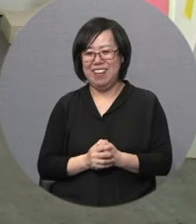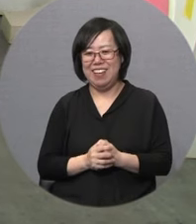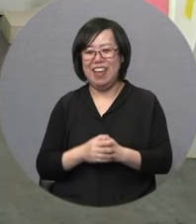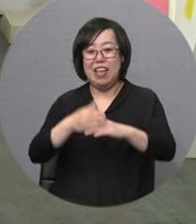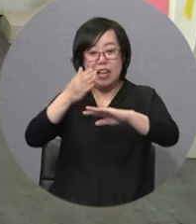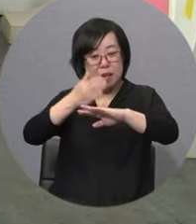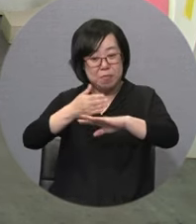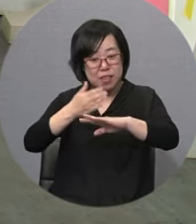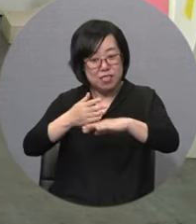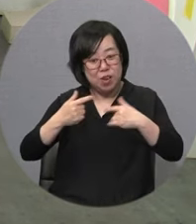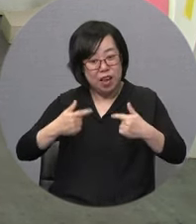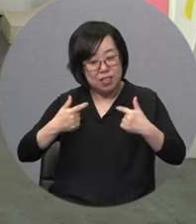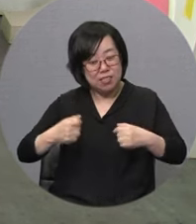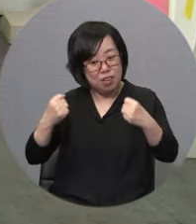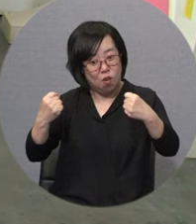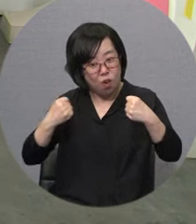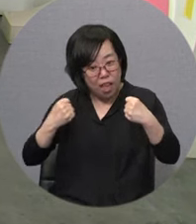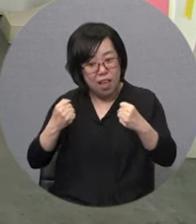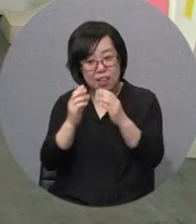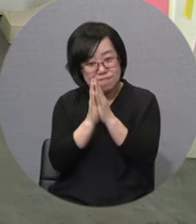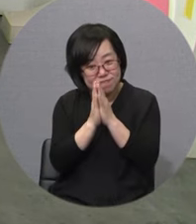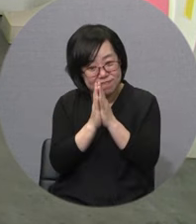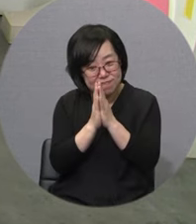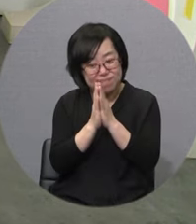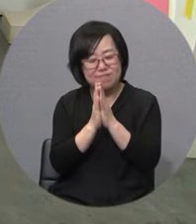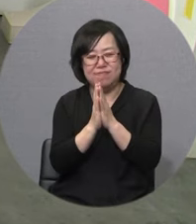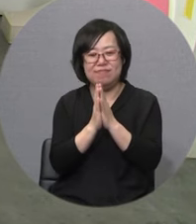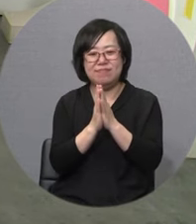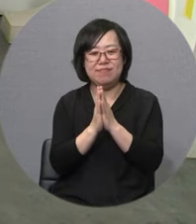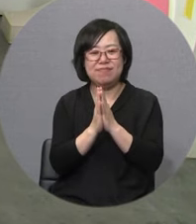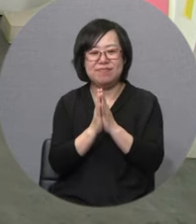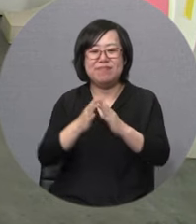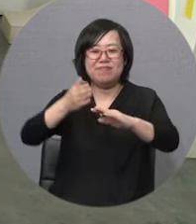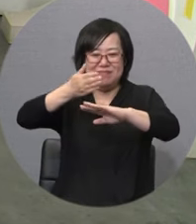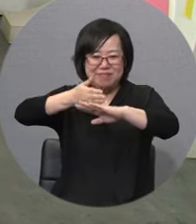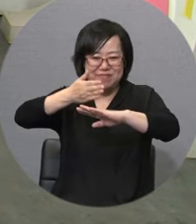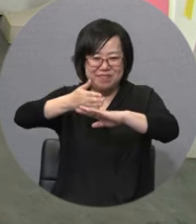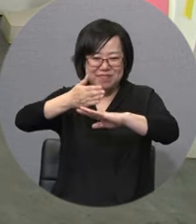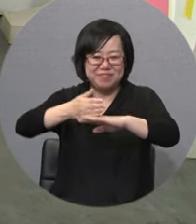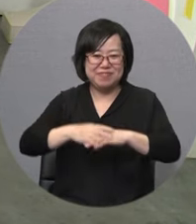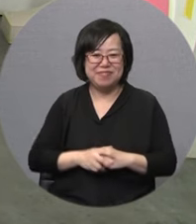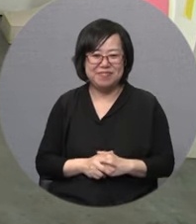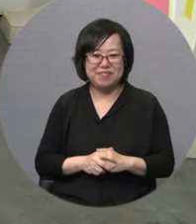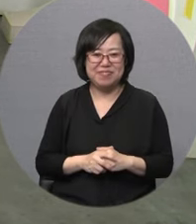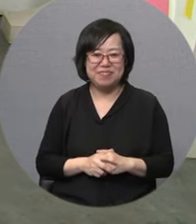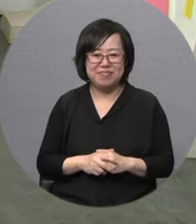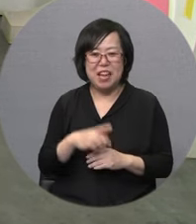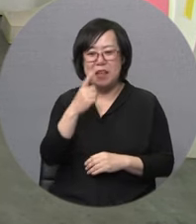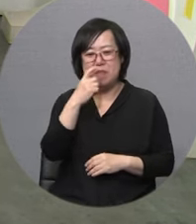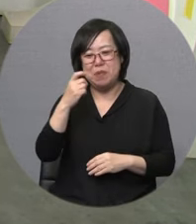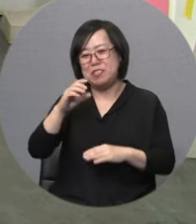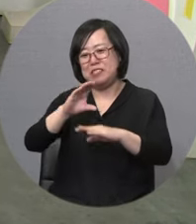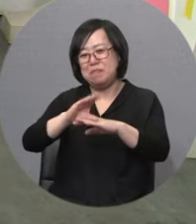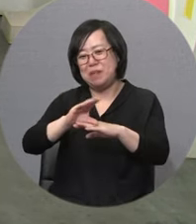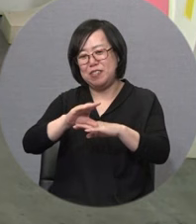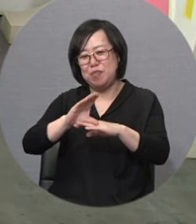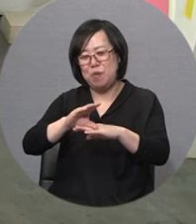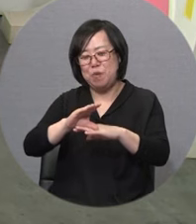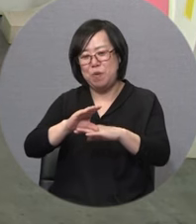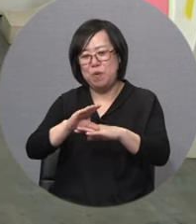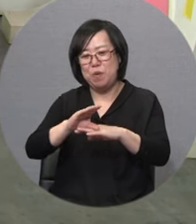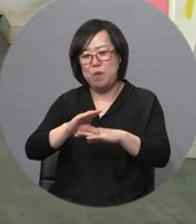오직 건강하셔야 되고 제가 늘 기도드립니다. 건강하시라고. 네, 오늘 네. 멋진 프로 함께 하십시오.